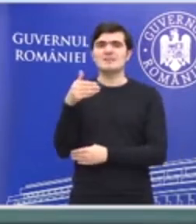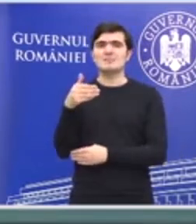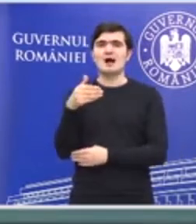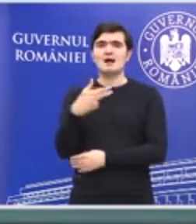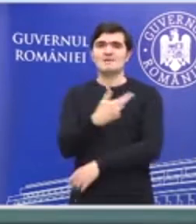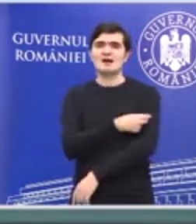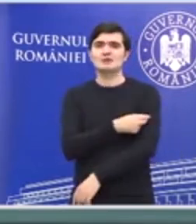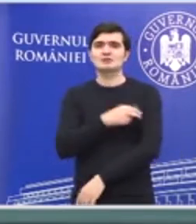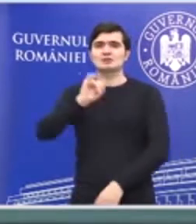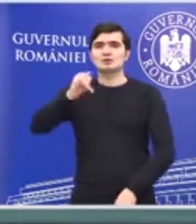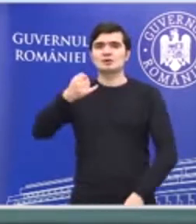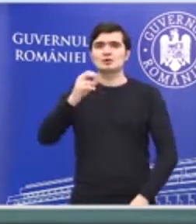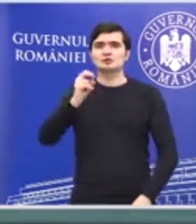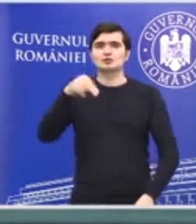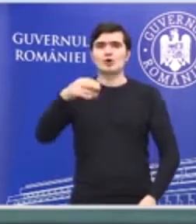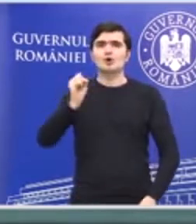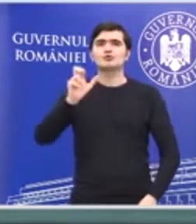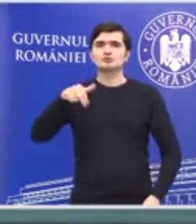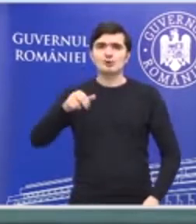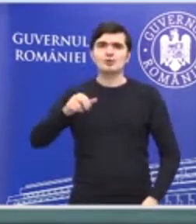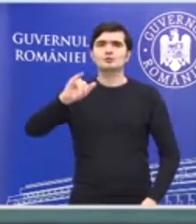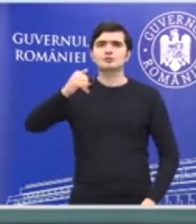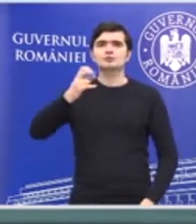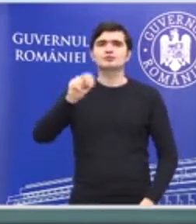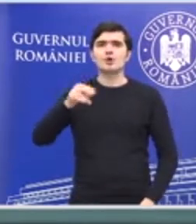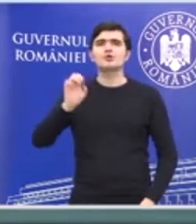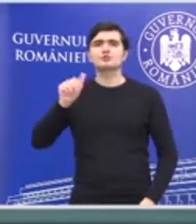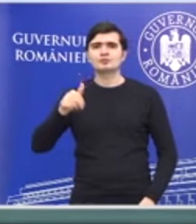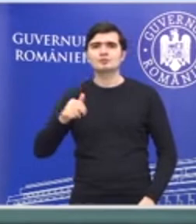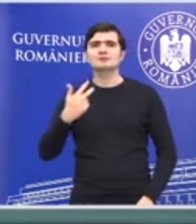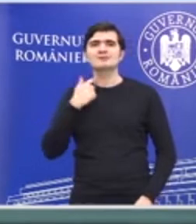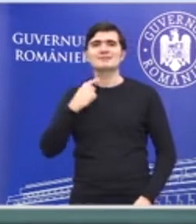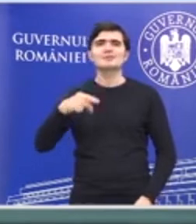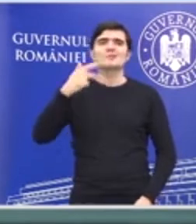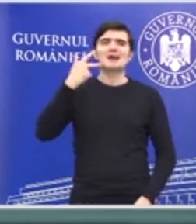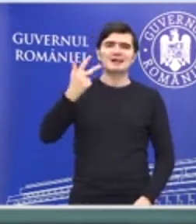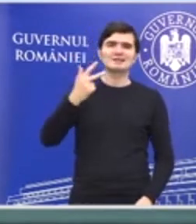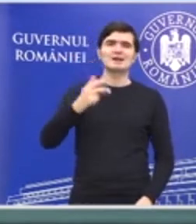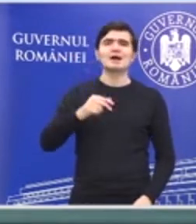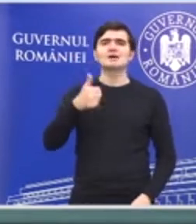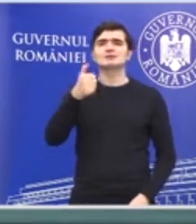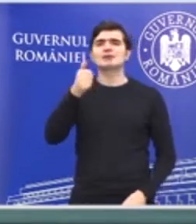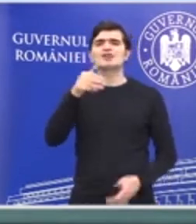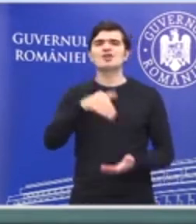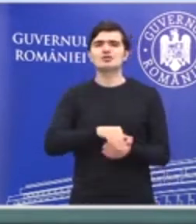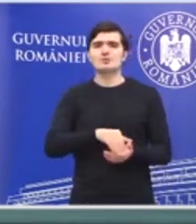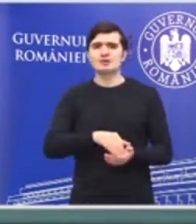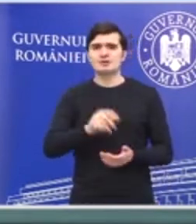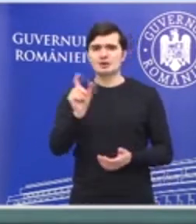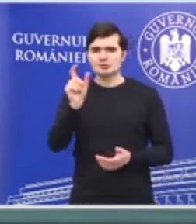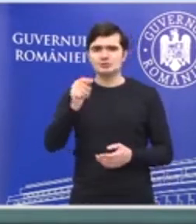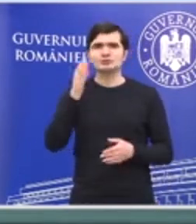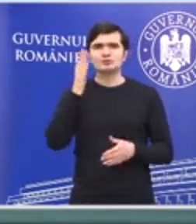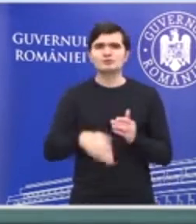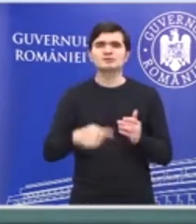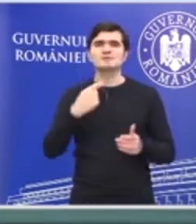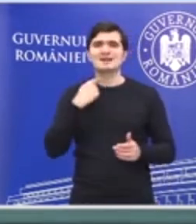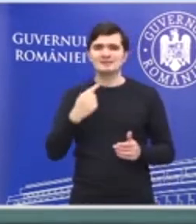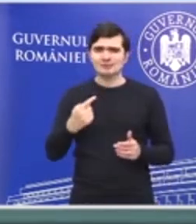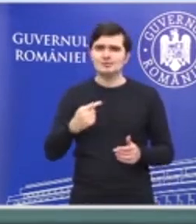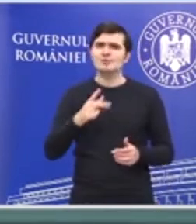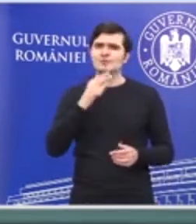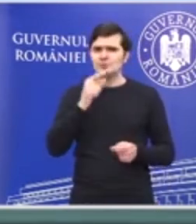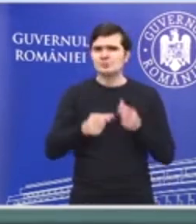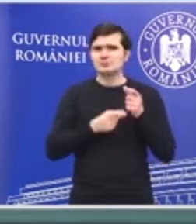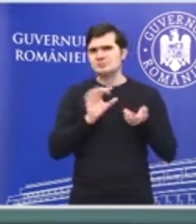vaccinuri produse de Johnson & Johnson. În săptămâna a treia vorbim de 60.000 de doze, iar în ultima săptămână vorbim